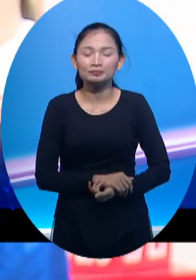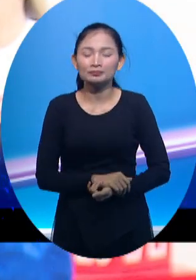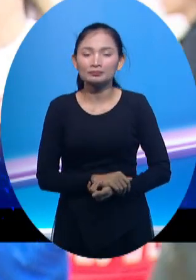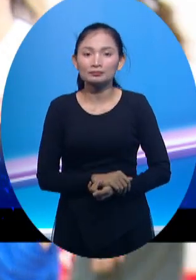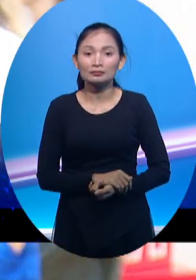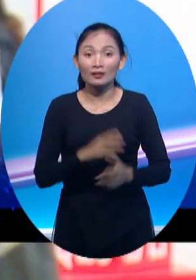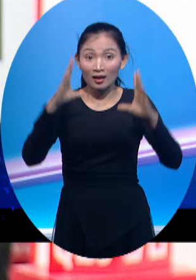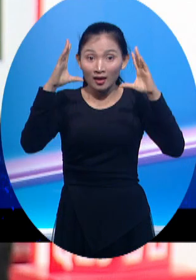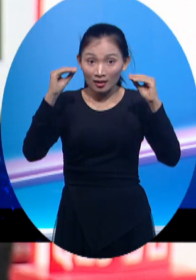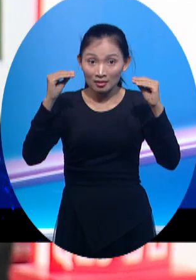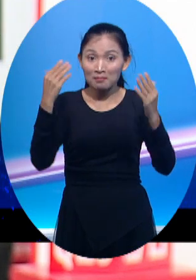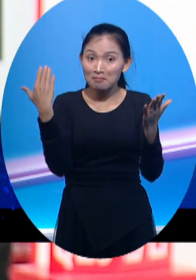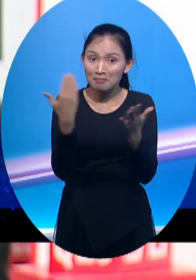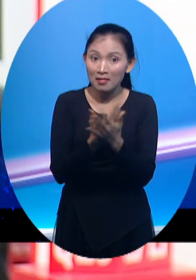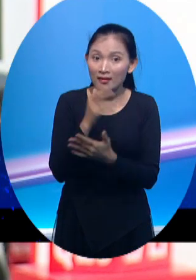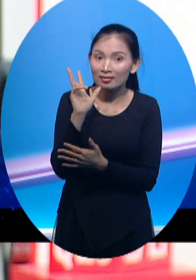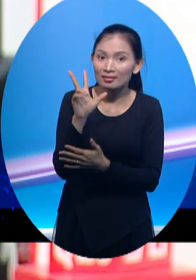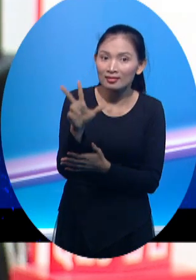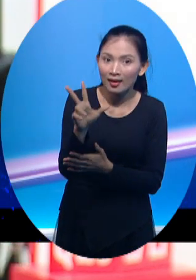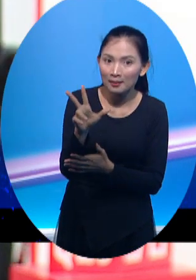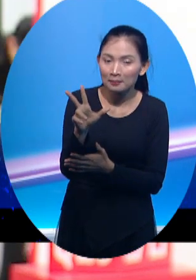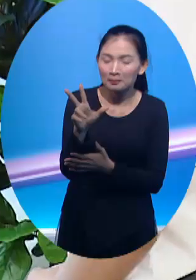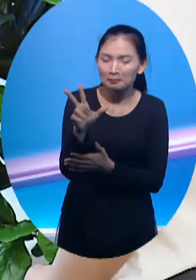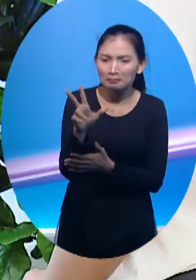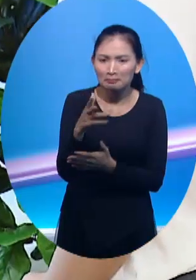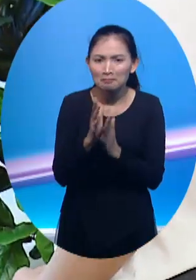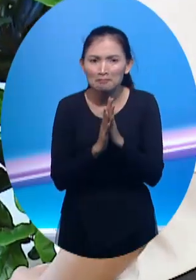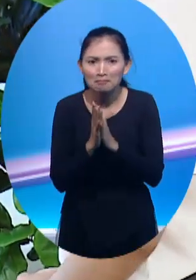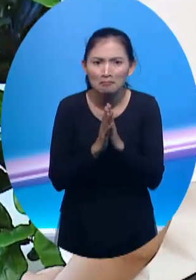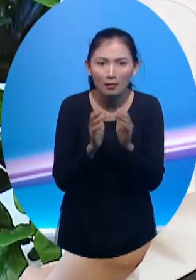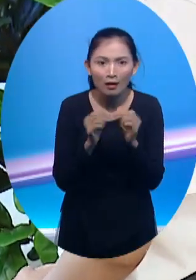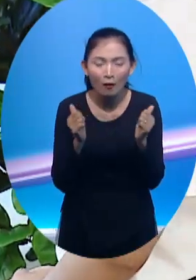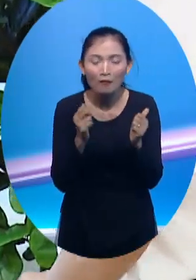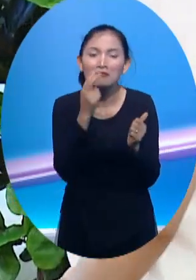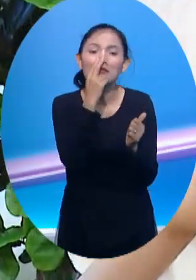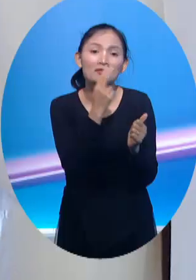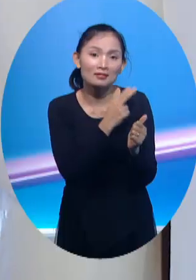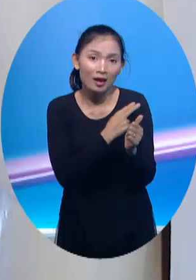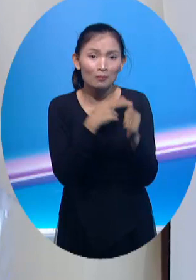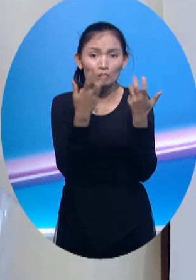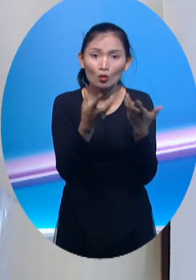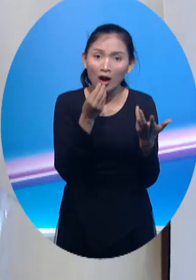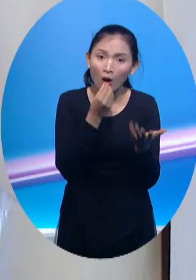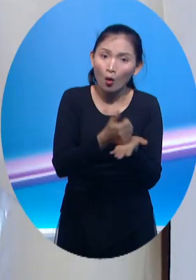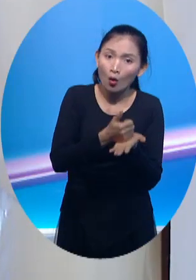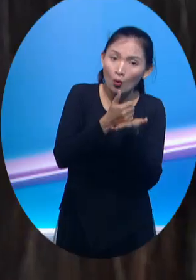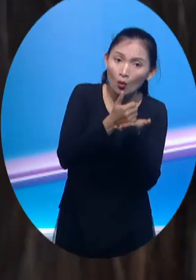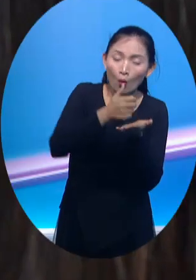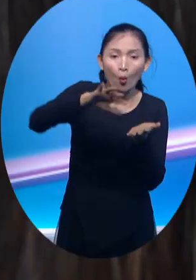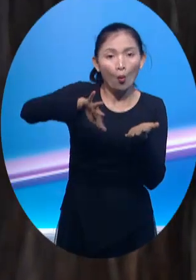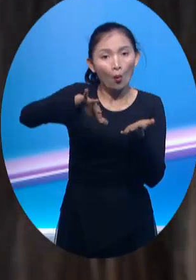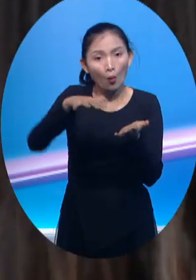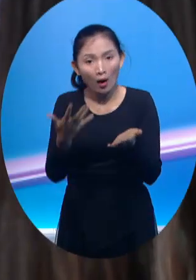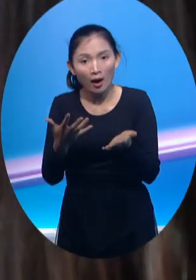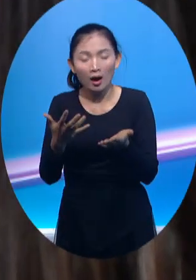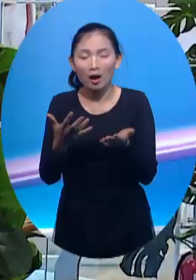mới trong bộ sưu tập UTMI, lấy cảm hứng từ nhịp sống, địa danh và món ăn nổi tiếng của Việt Nam. Bộ sưu tập có sự tham gia của 2 họa sĩ tài